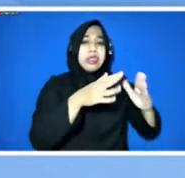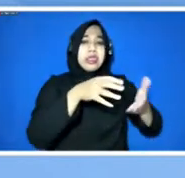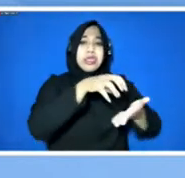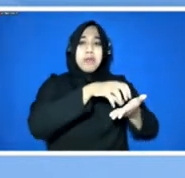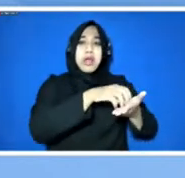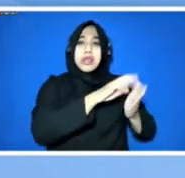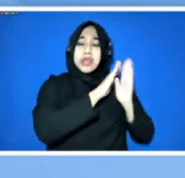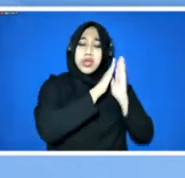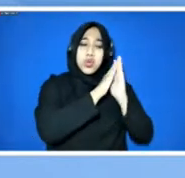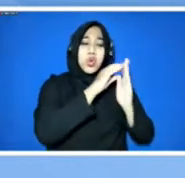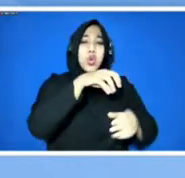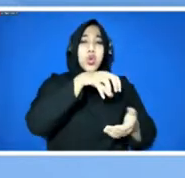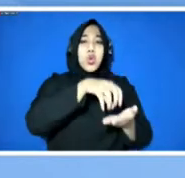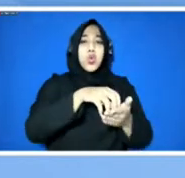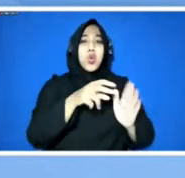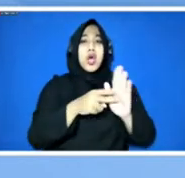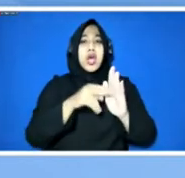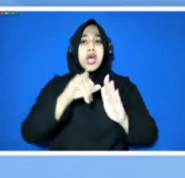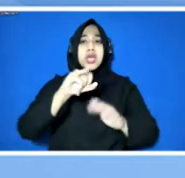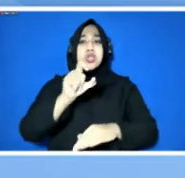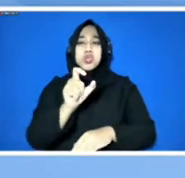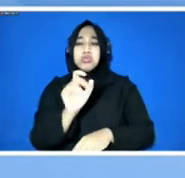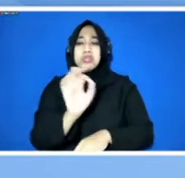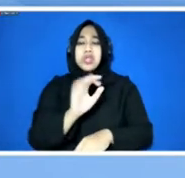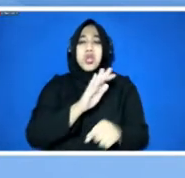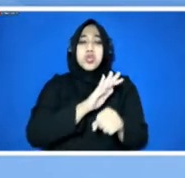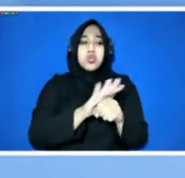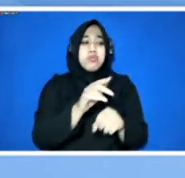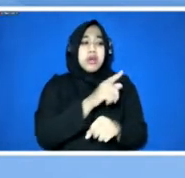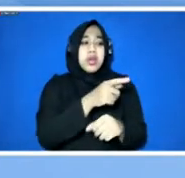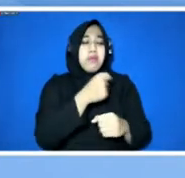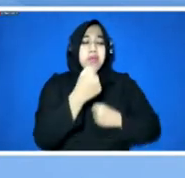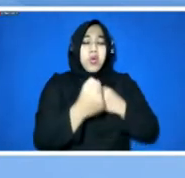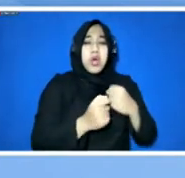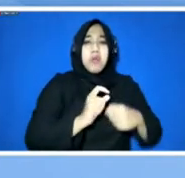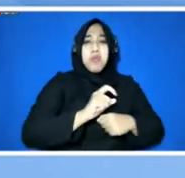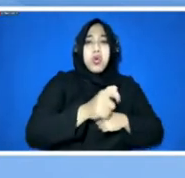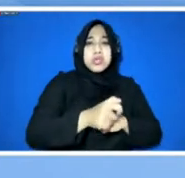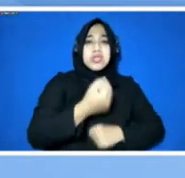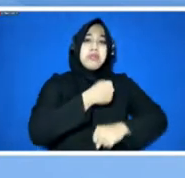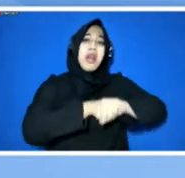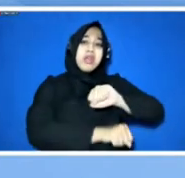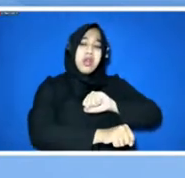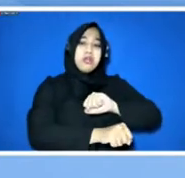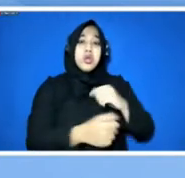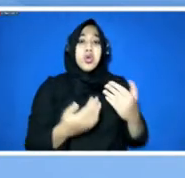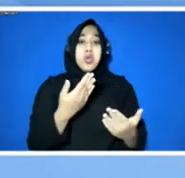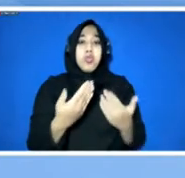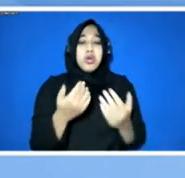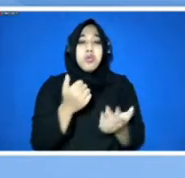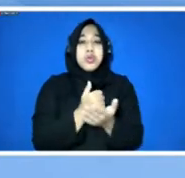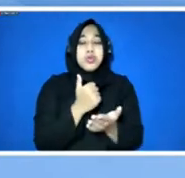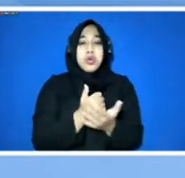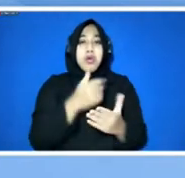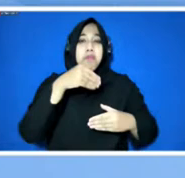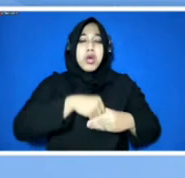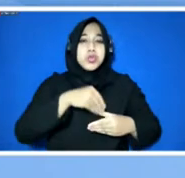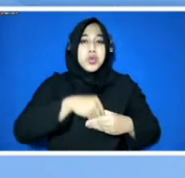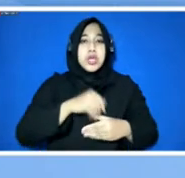ada ruang NICU atau ruang mereka untuk bisa melakukan proses persalinan. Mungkin itu bisa menjadi masukan